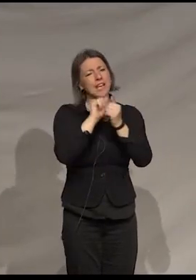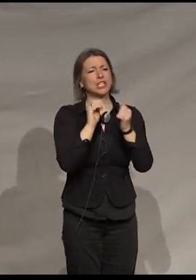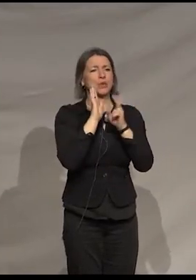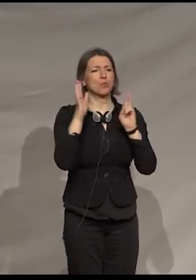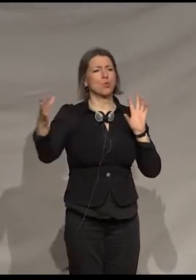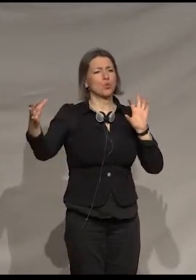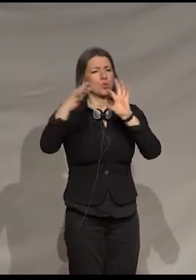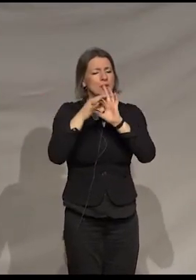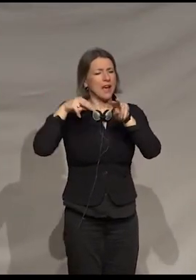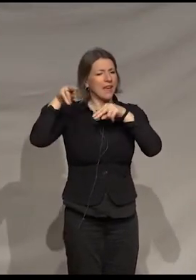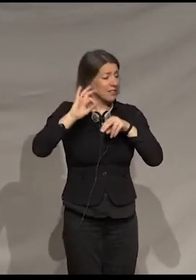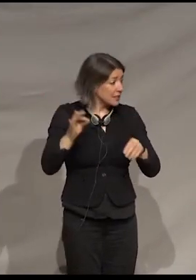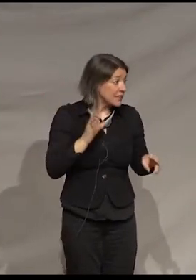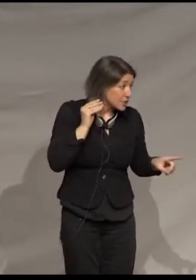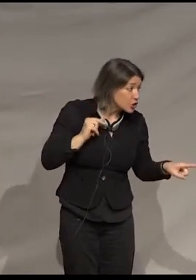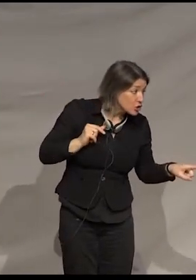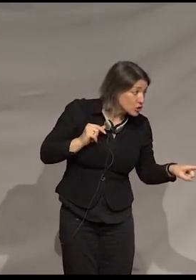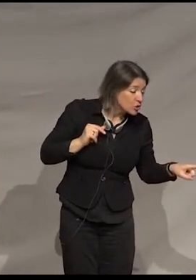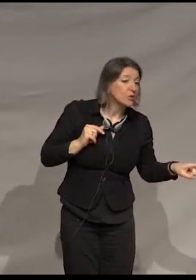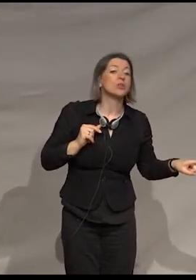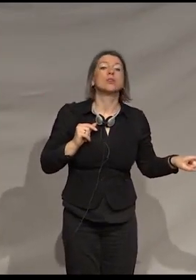je to tak, jak to je. Jirko, slyšíme se?